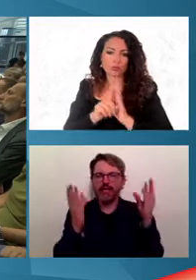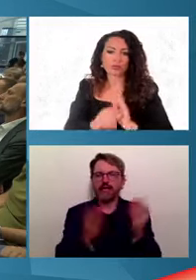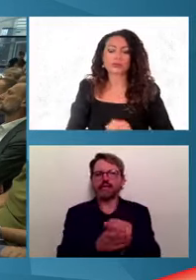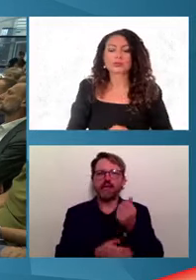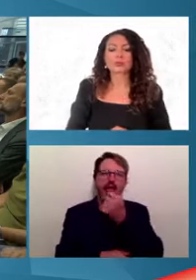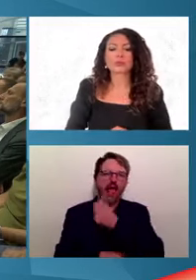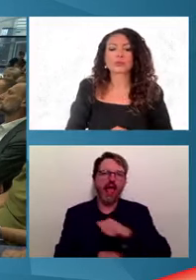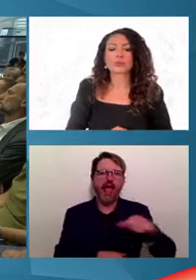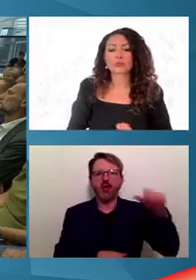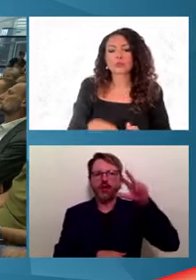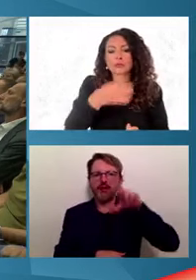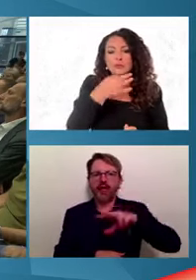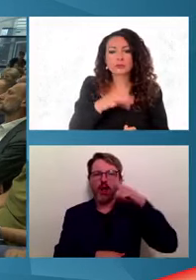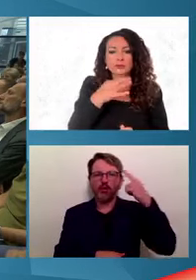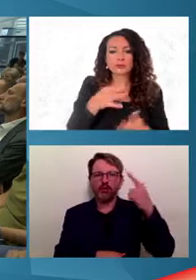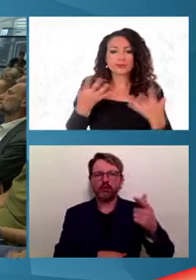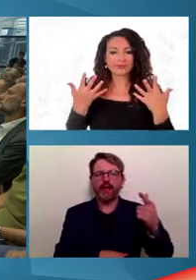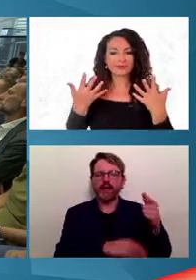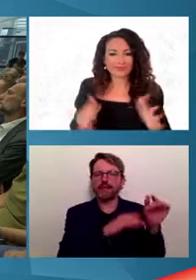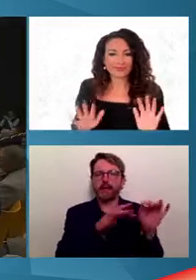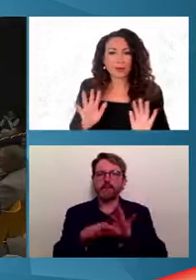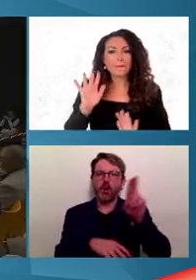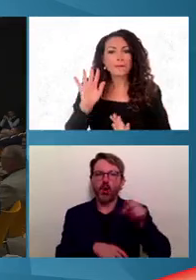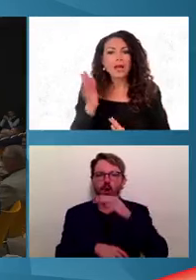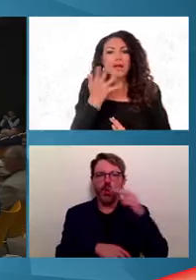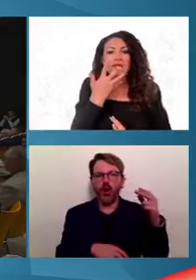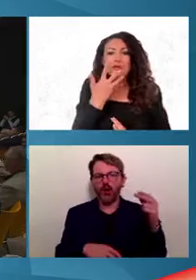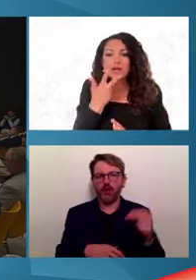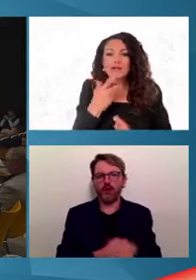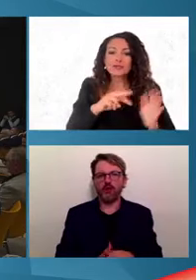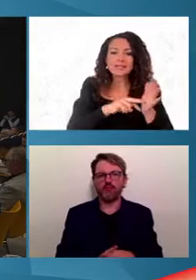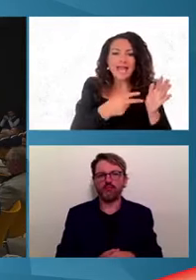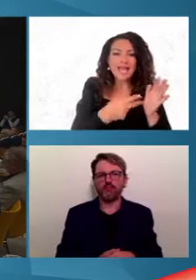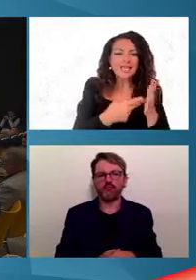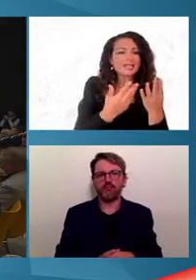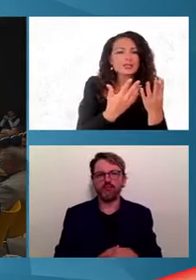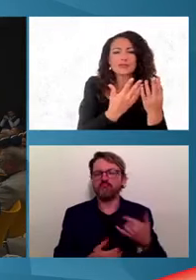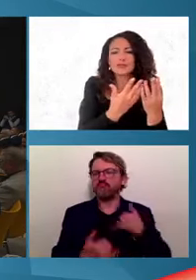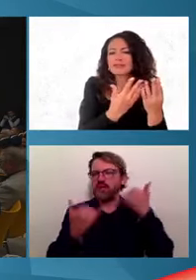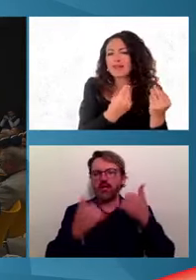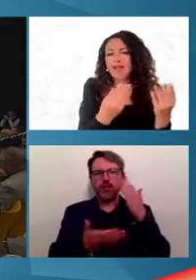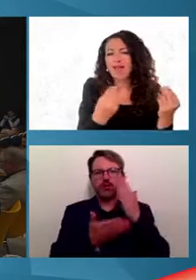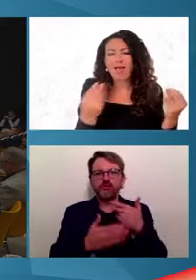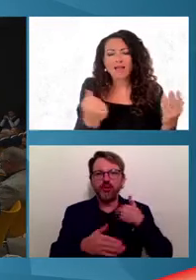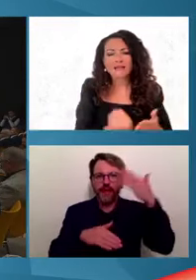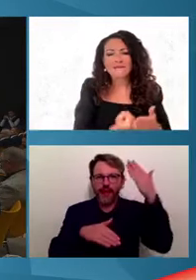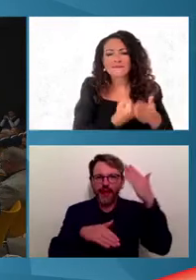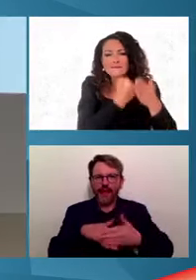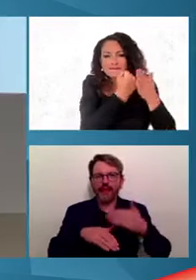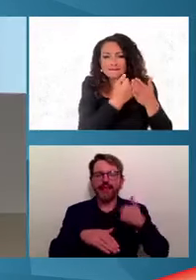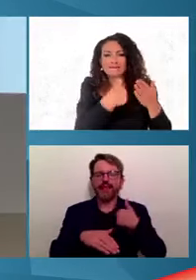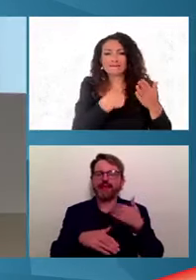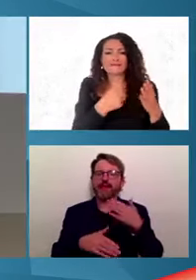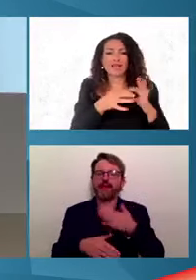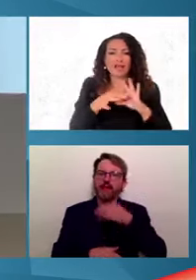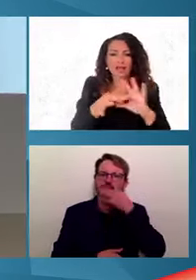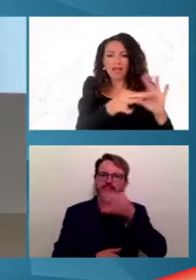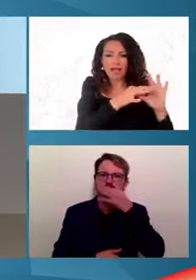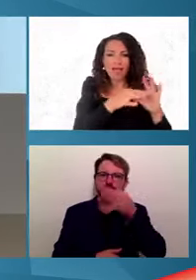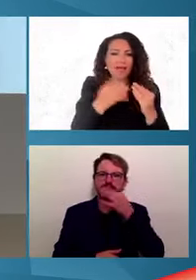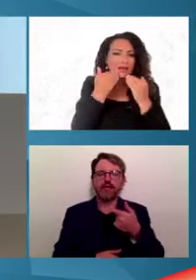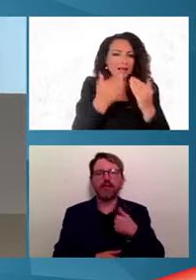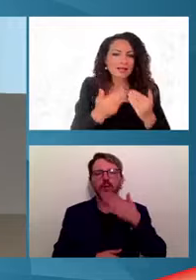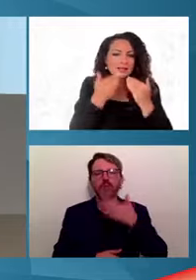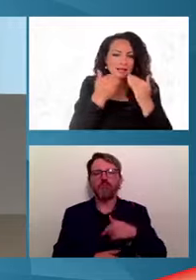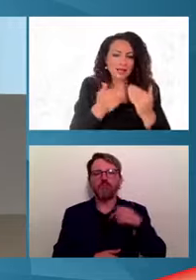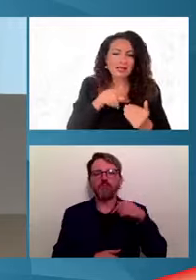permetto appunto di ringraziare tutti i tecnici che hanno lavorato con me, che mi hanno seguito, mi hanno supportato e sopportato, e ringraziare direttamente Maria,